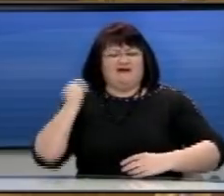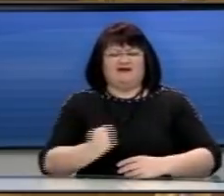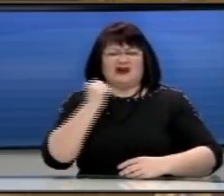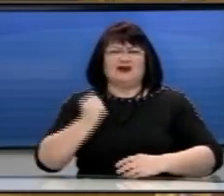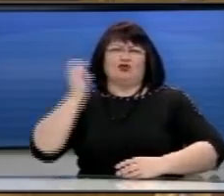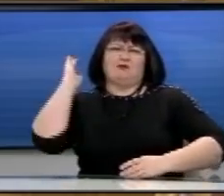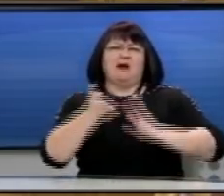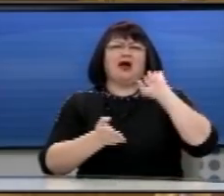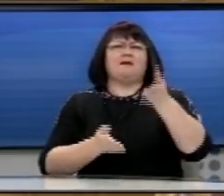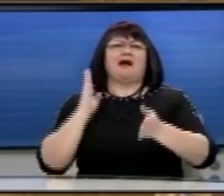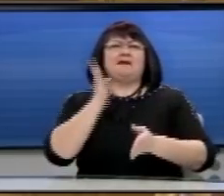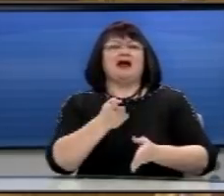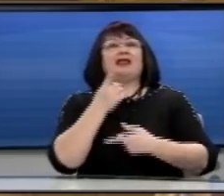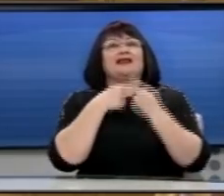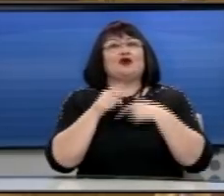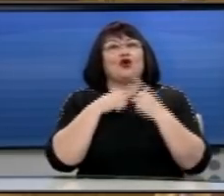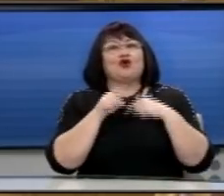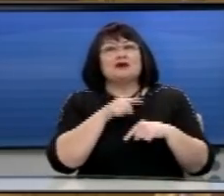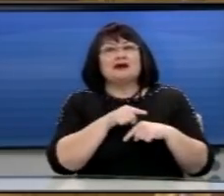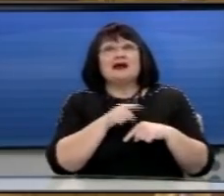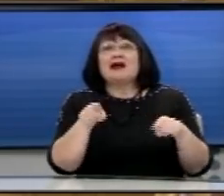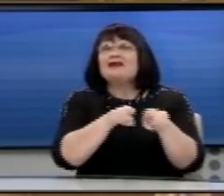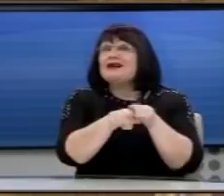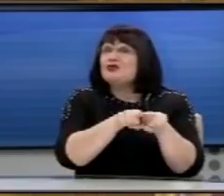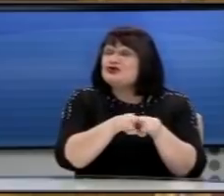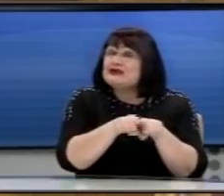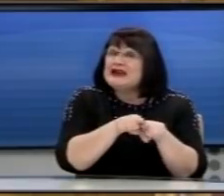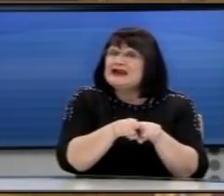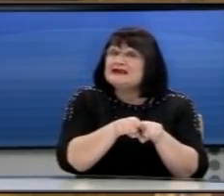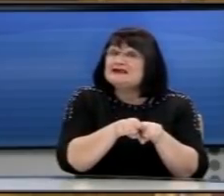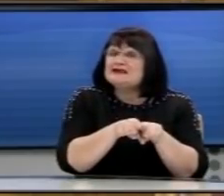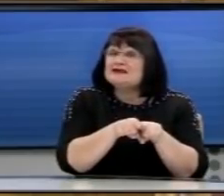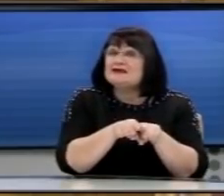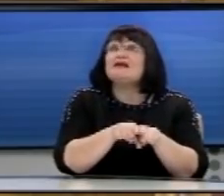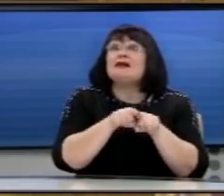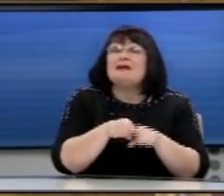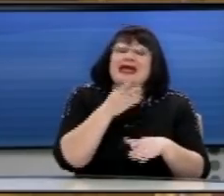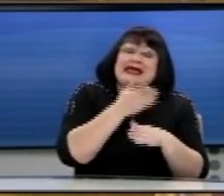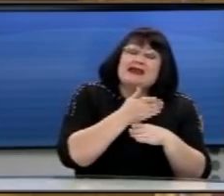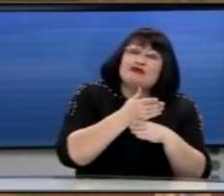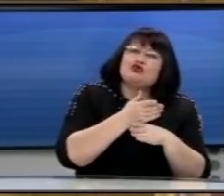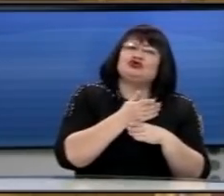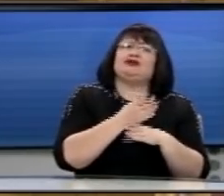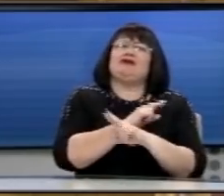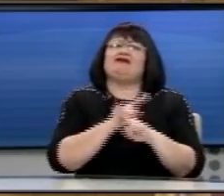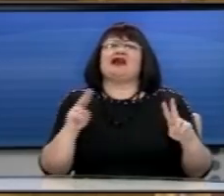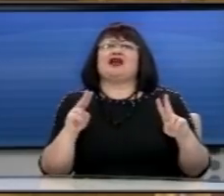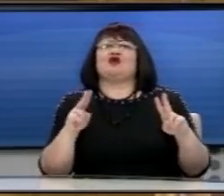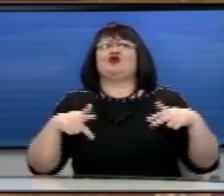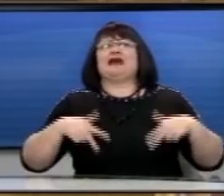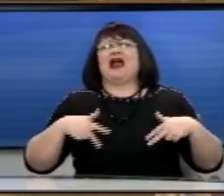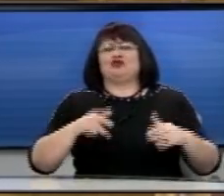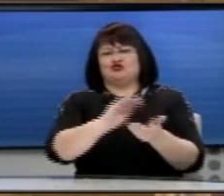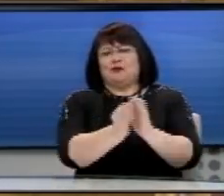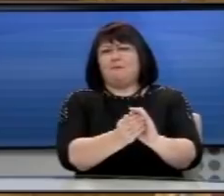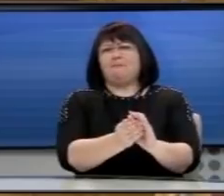την καταστολή, έχουν στενή σχέση με φανερούς και κρυφούς μηχανισμούς του κράτους σας